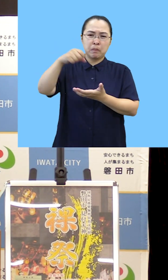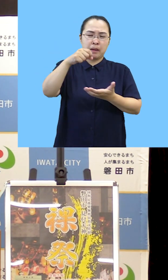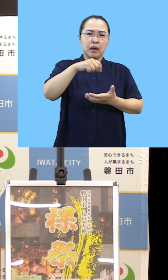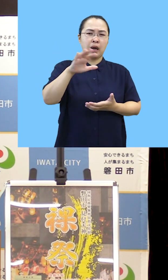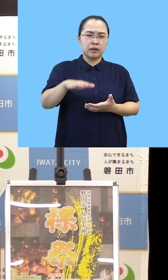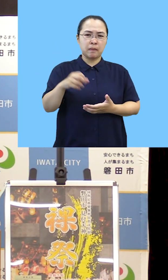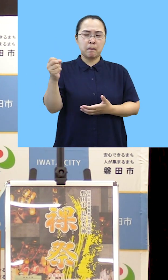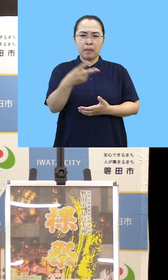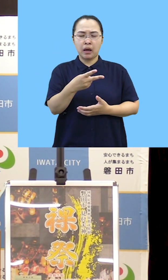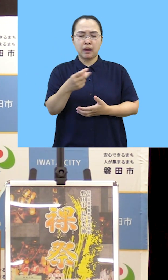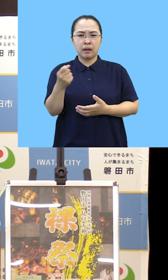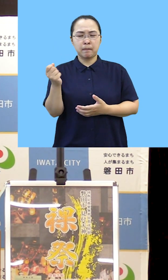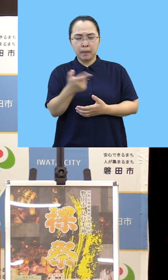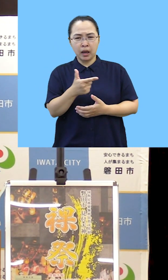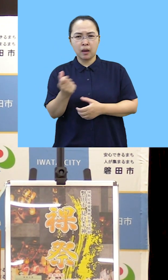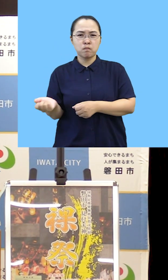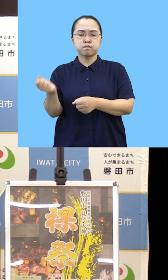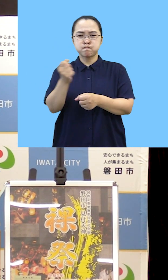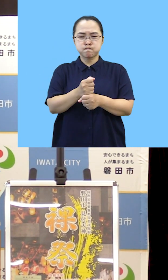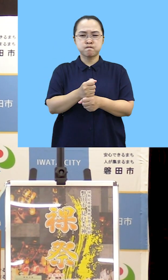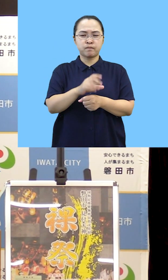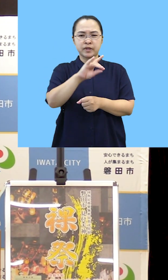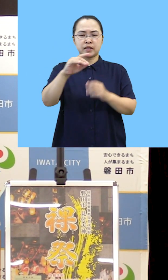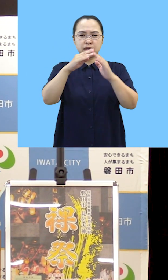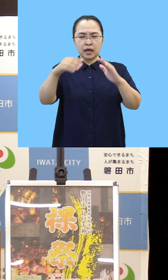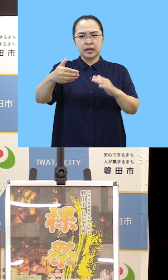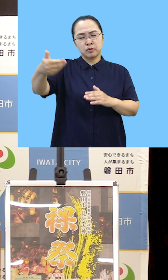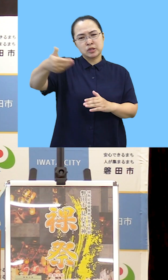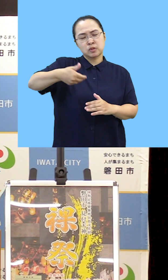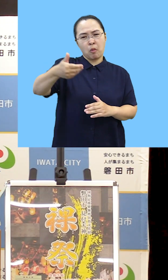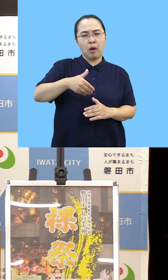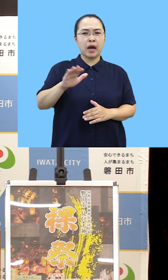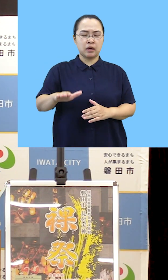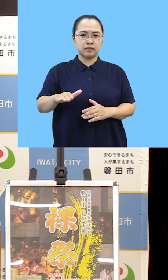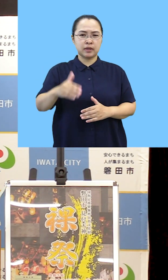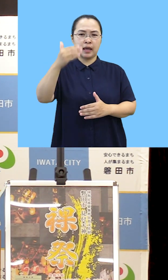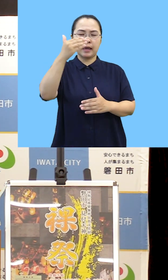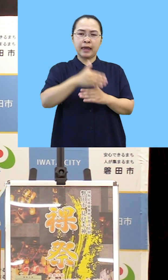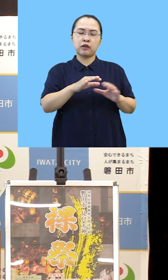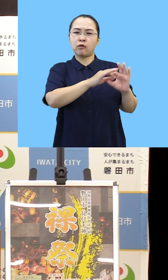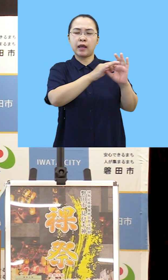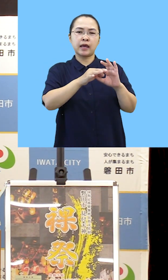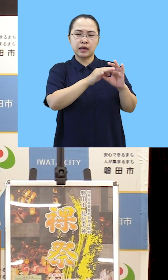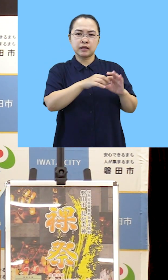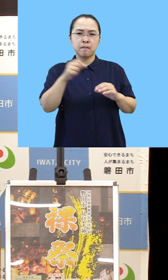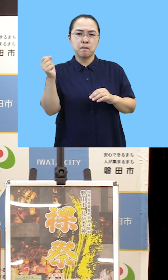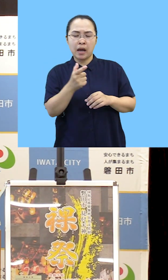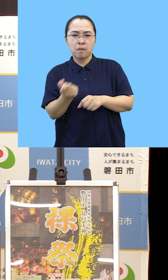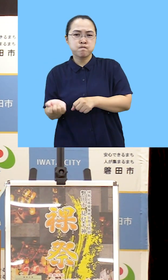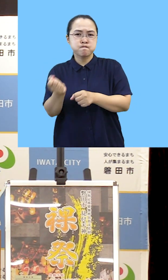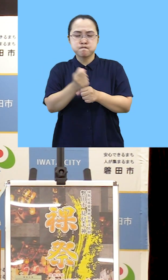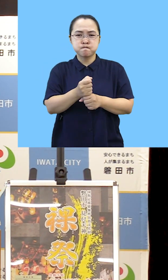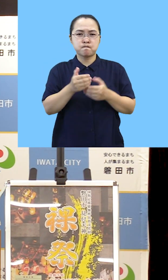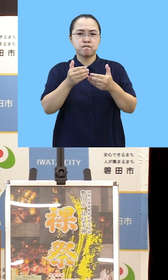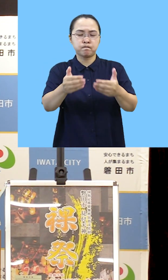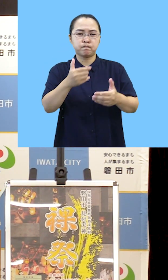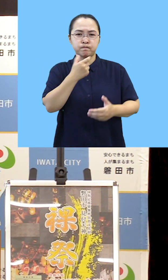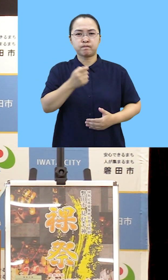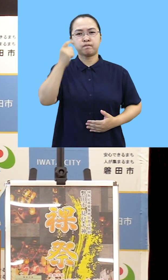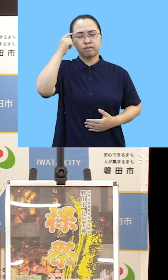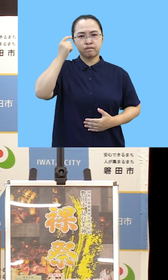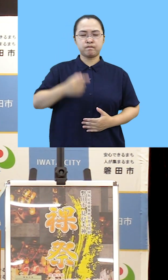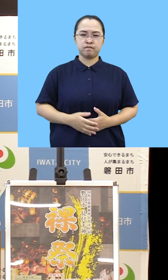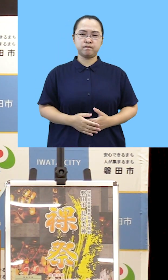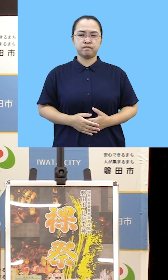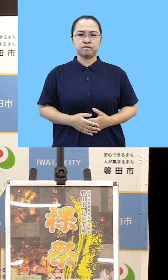期復旧、今回の議会の中でもたくさん質問いただいてますけれども、県と連携しながら早期復旧を図っていきたいなというふうに思っております。